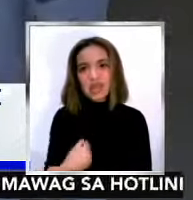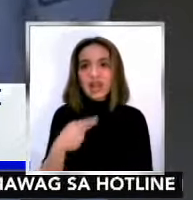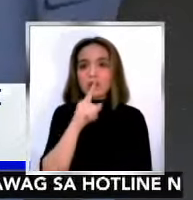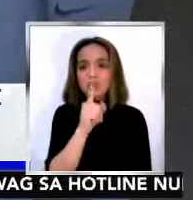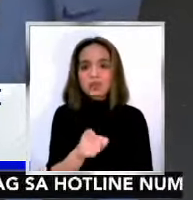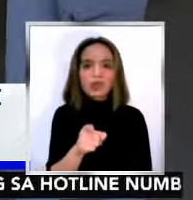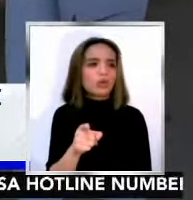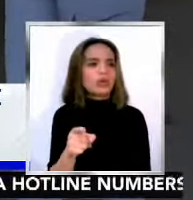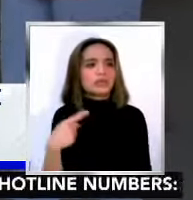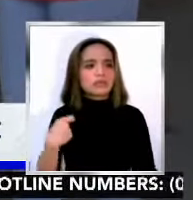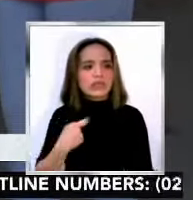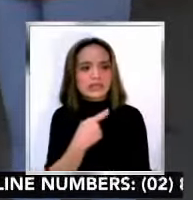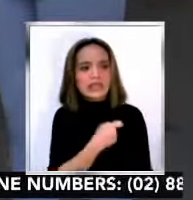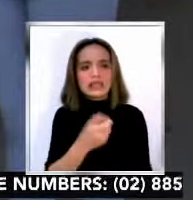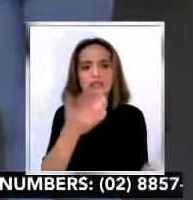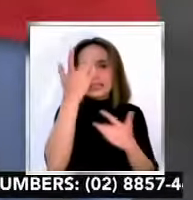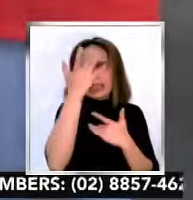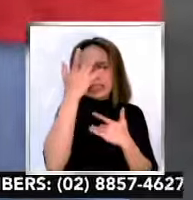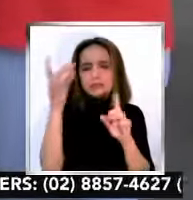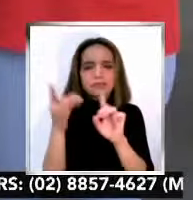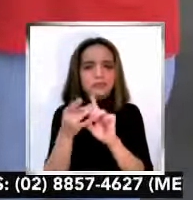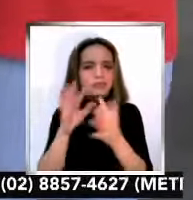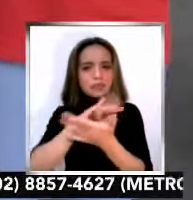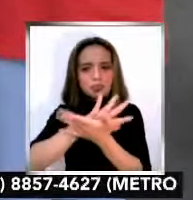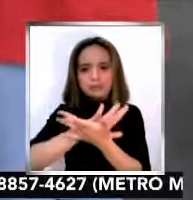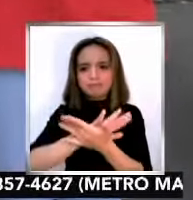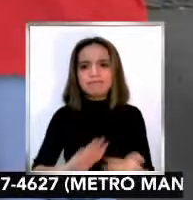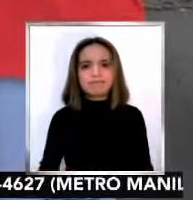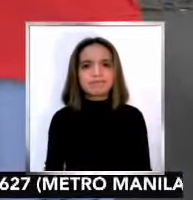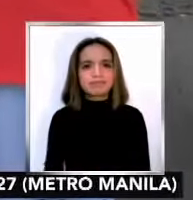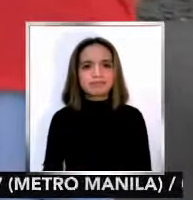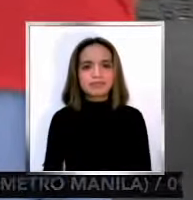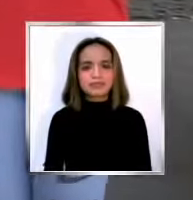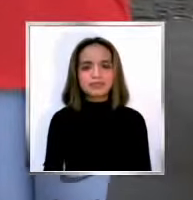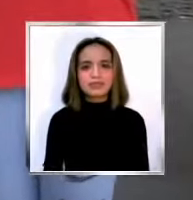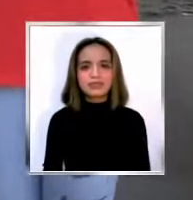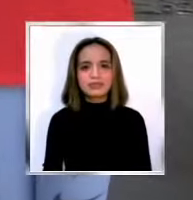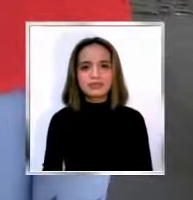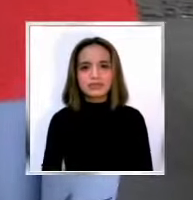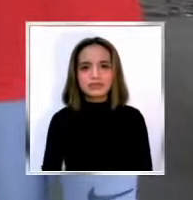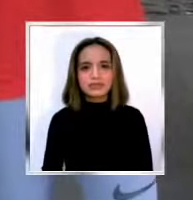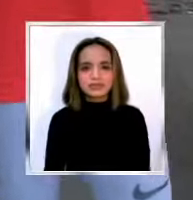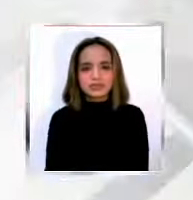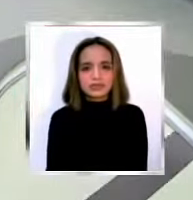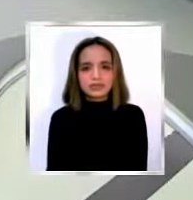magka-COVID. Marisol Abduraman, Nakatuto, 24 Oras.